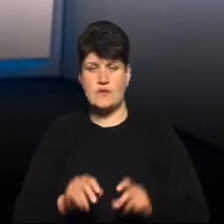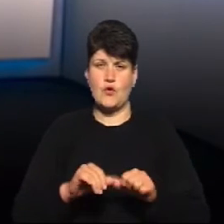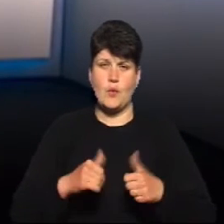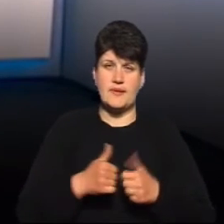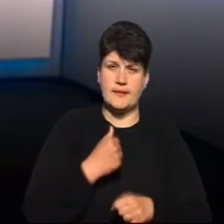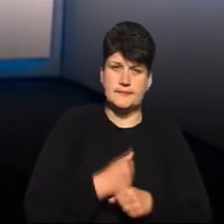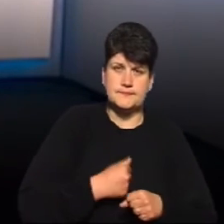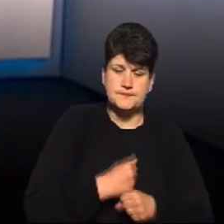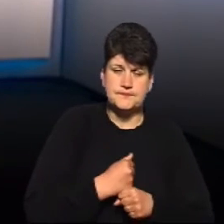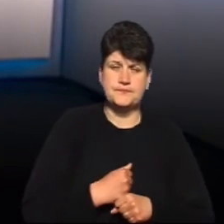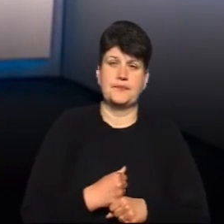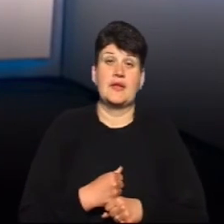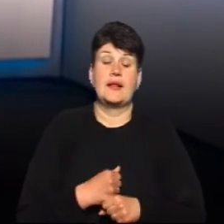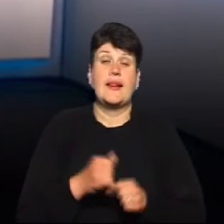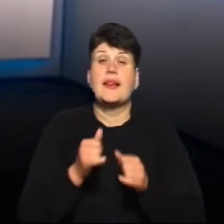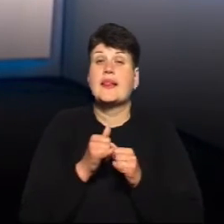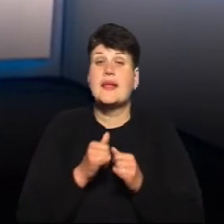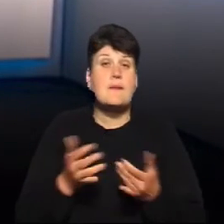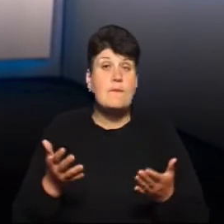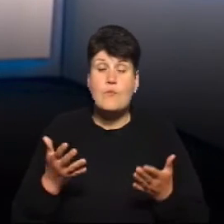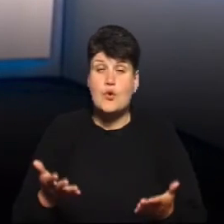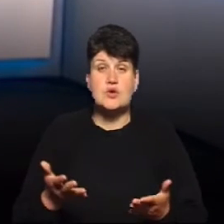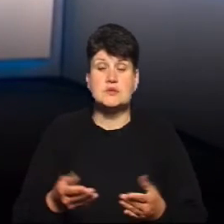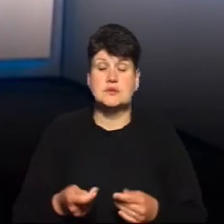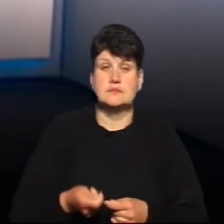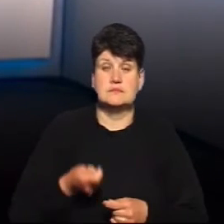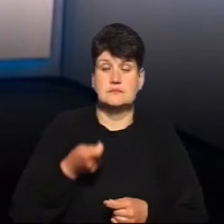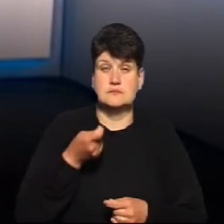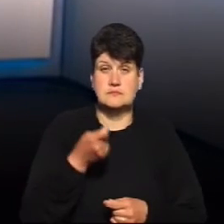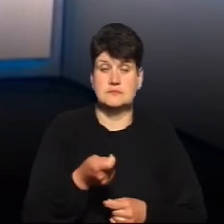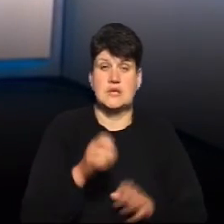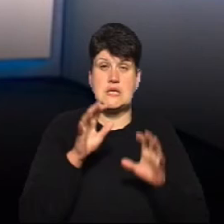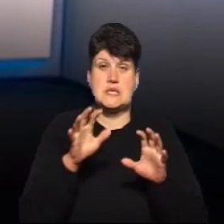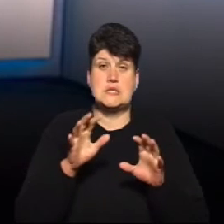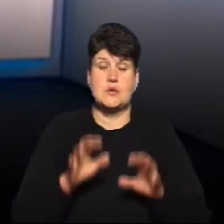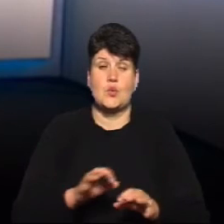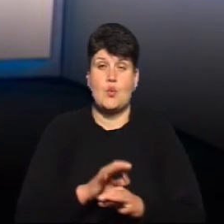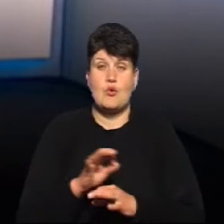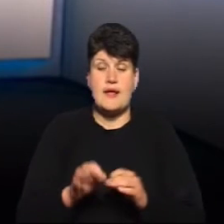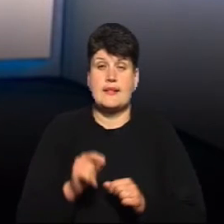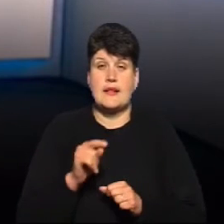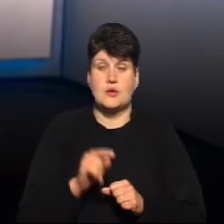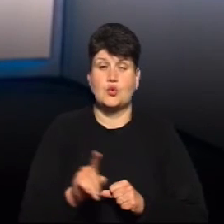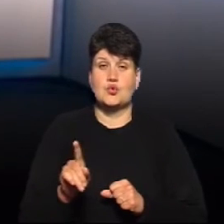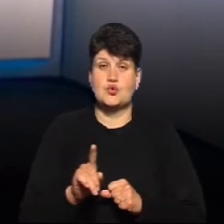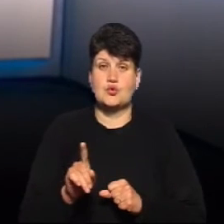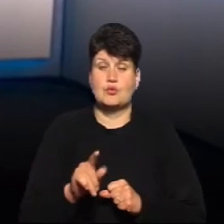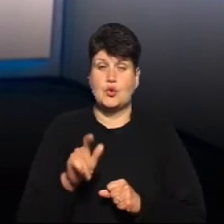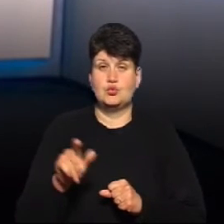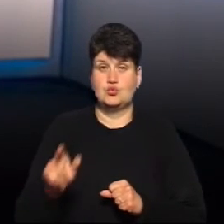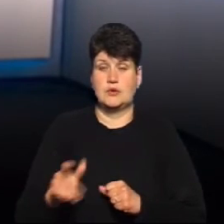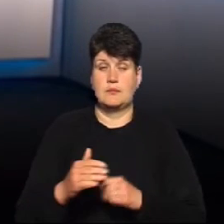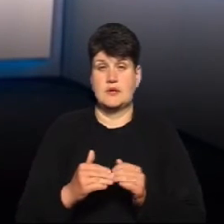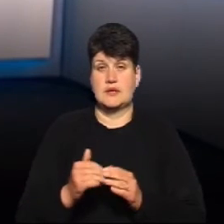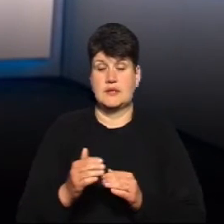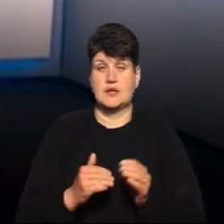тобто не можна, скажімо так, винести цілий певний законопроект і для того, щоб люди практично на всеукраїнському референдумі за